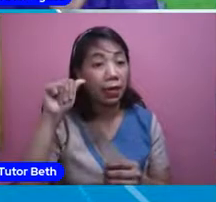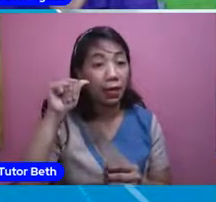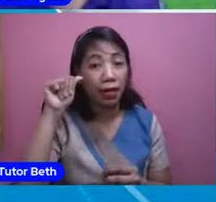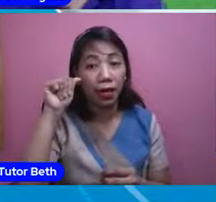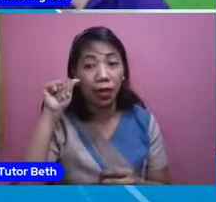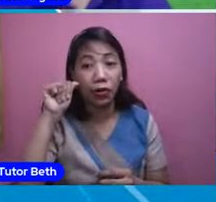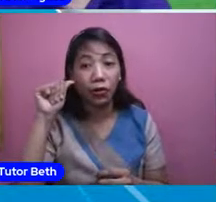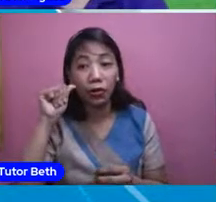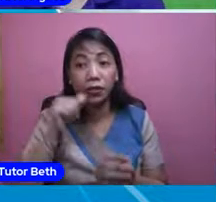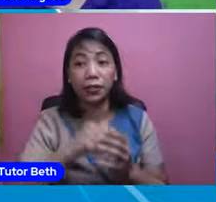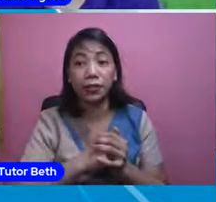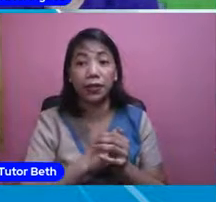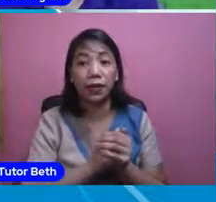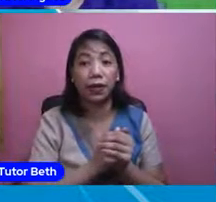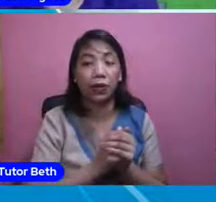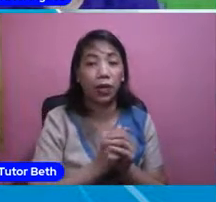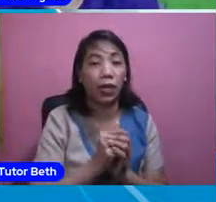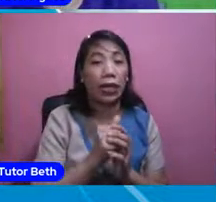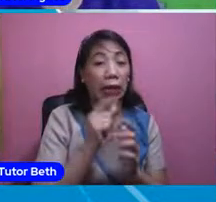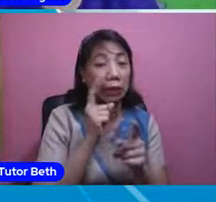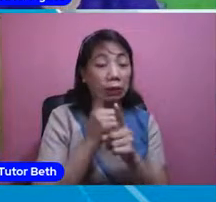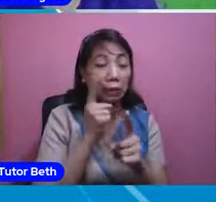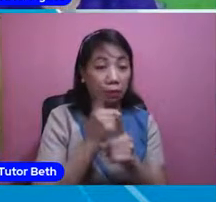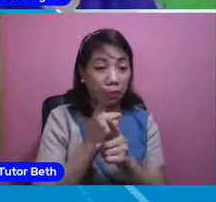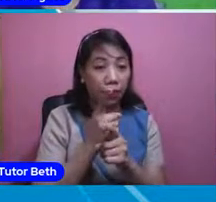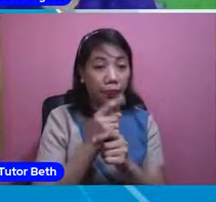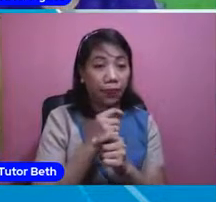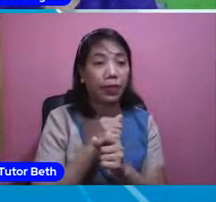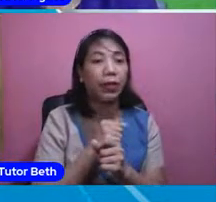tama po. Si Justin.